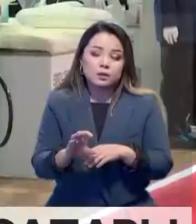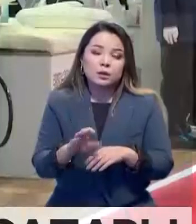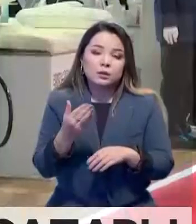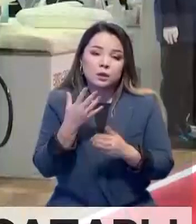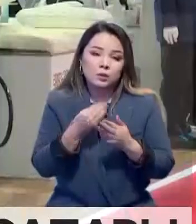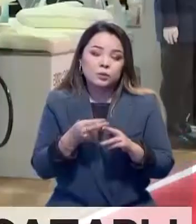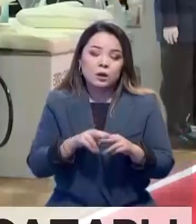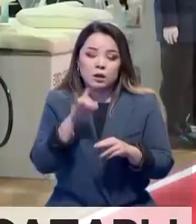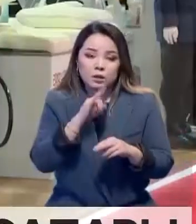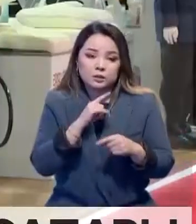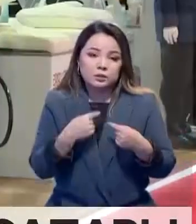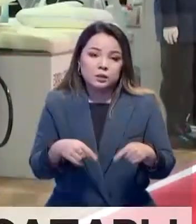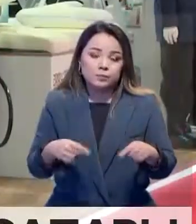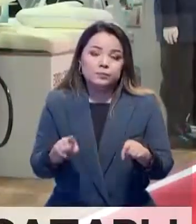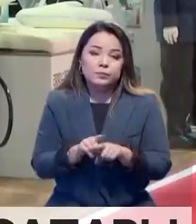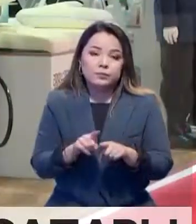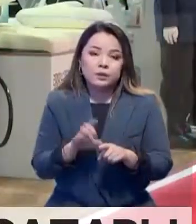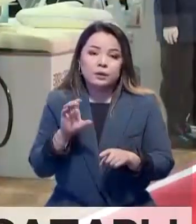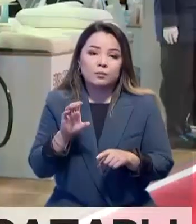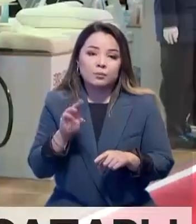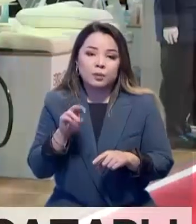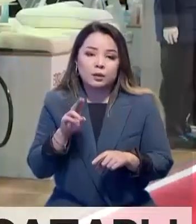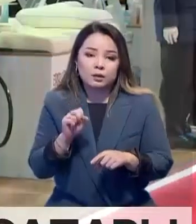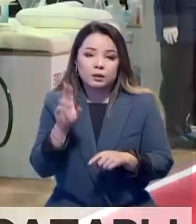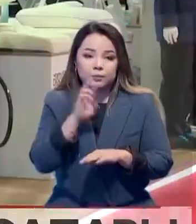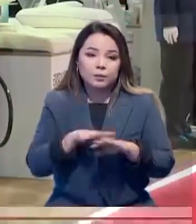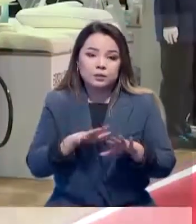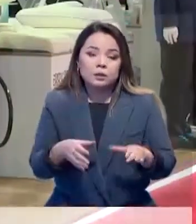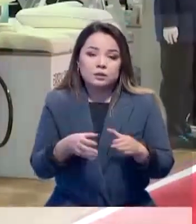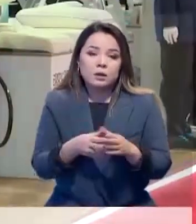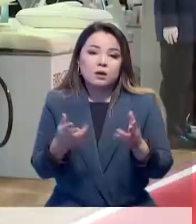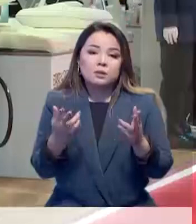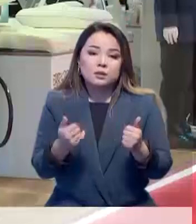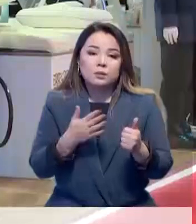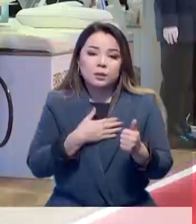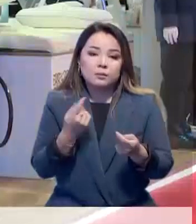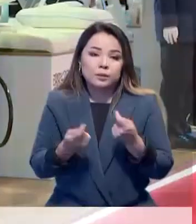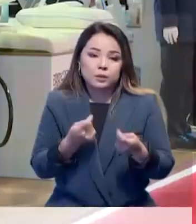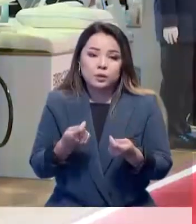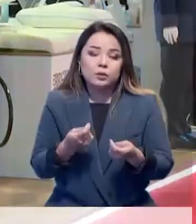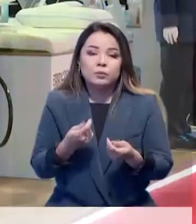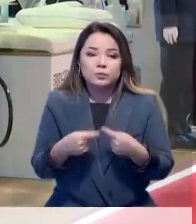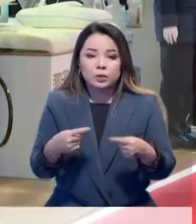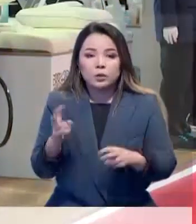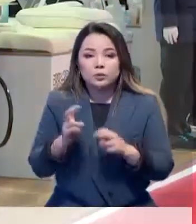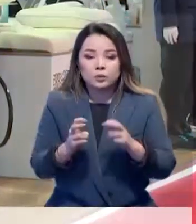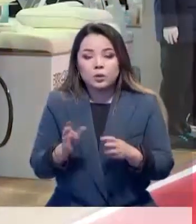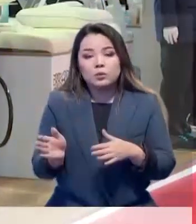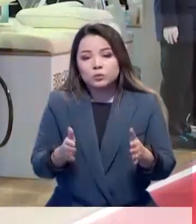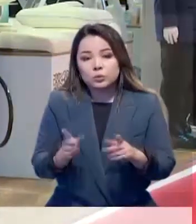Қазақстаннан бүкіл басқа СПЕКА мемлекеттеріне ол әрине біздің бидай өнімі, одан ұн